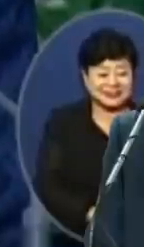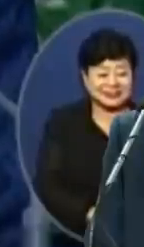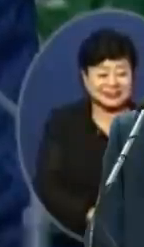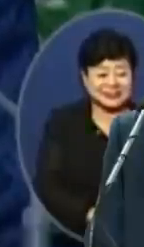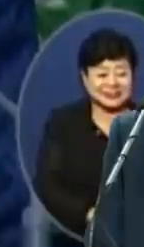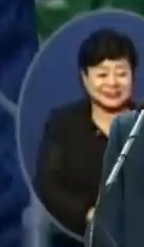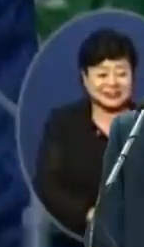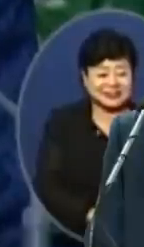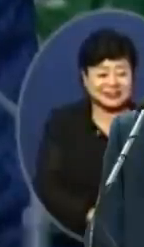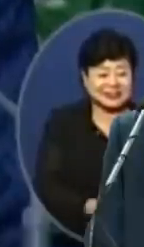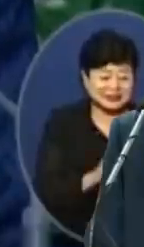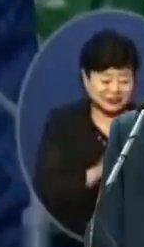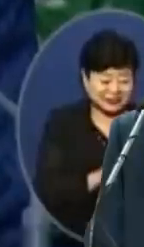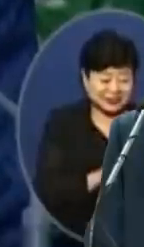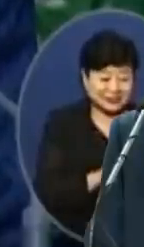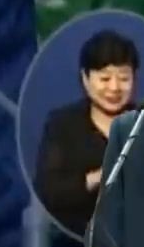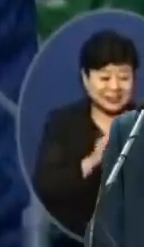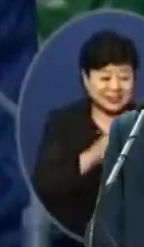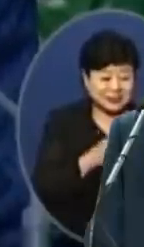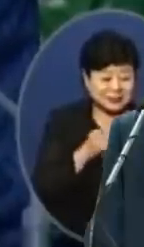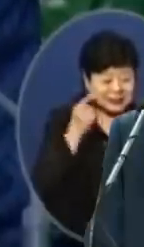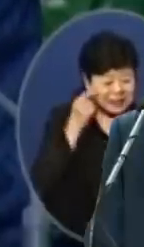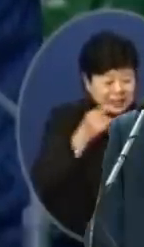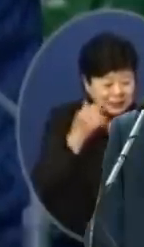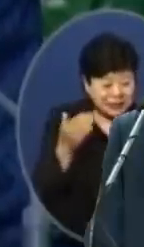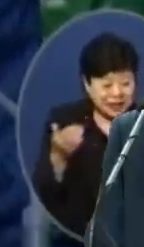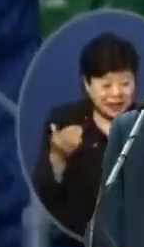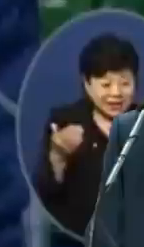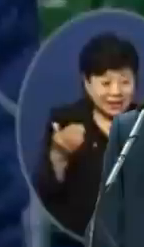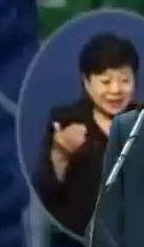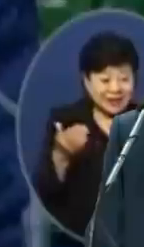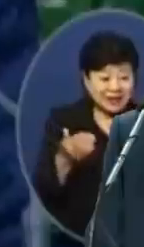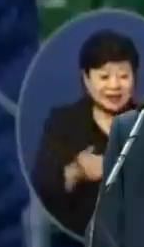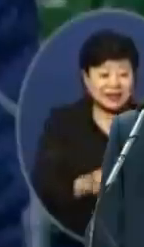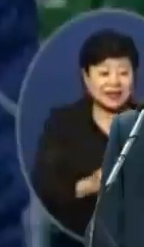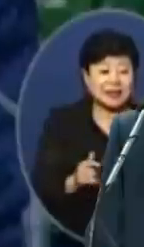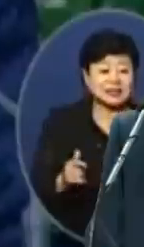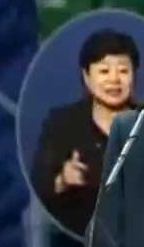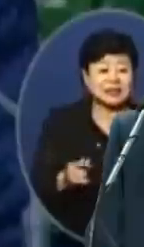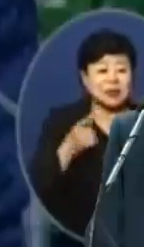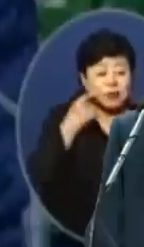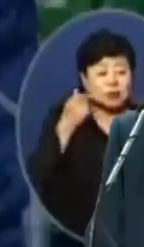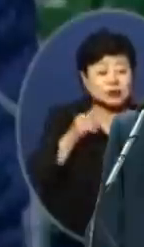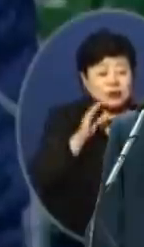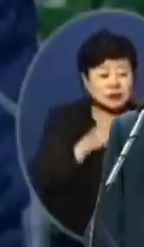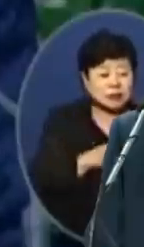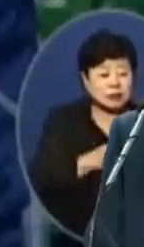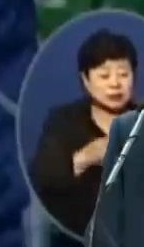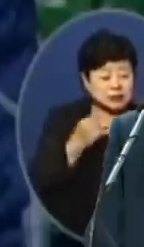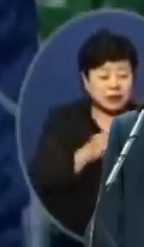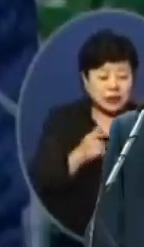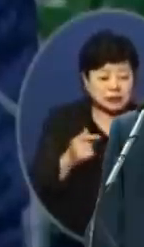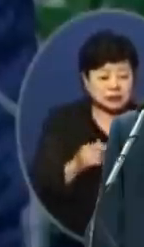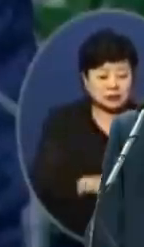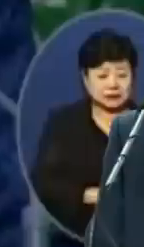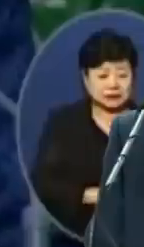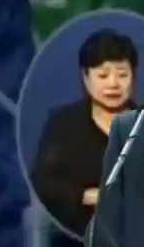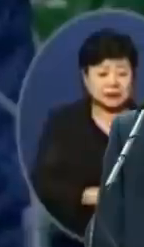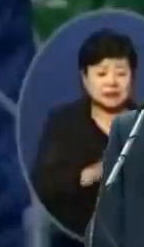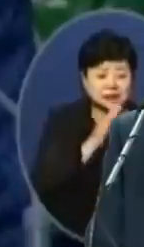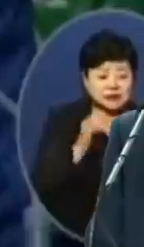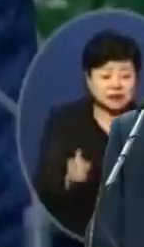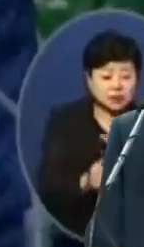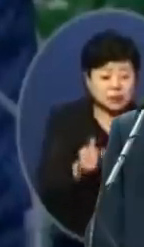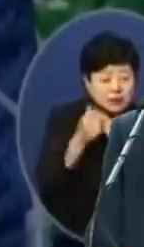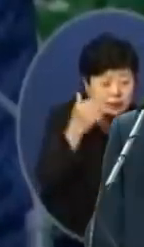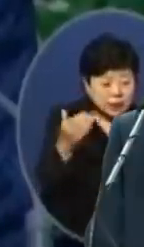씨 잘못 생각한 거 아닙니까? 아니 내가 목사님 잘못 생각하는 건 묻지 않습니까? 진짜